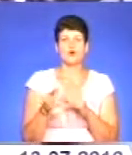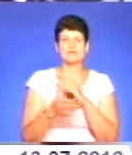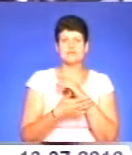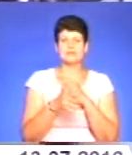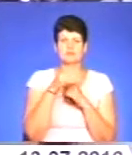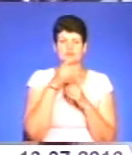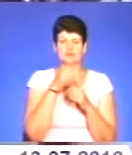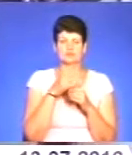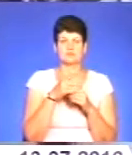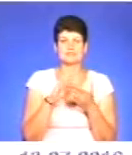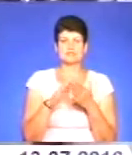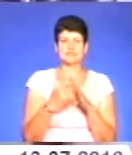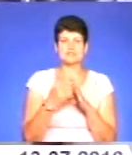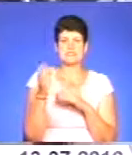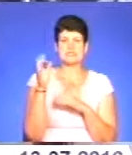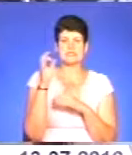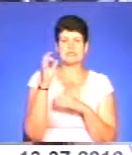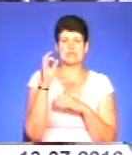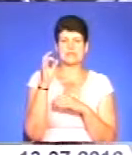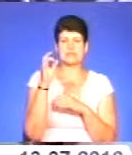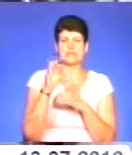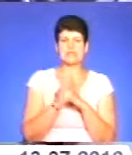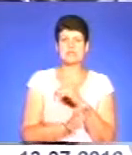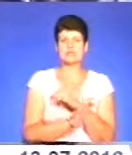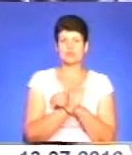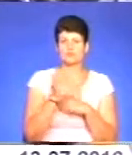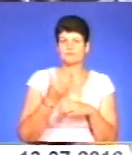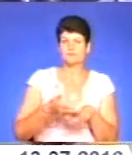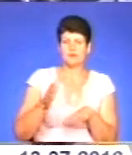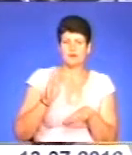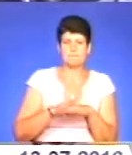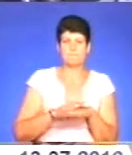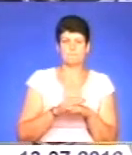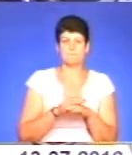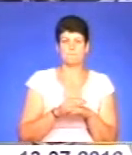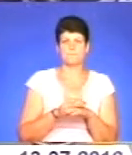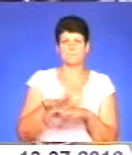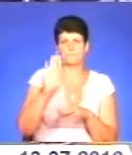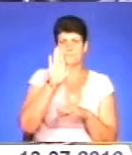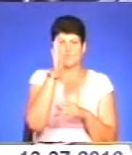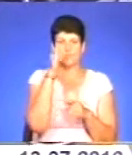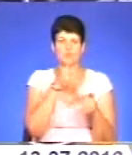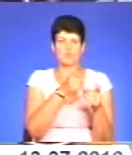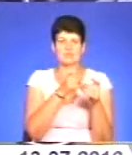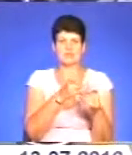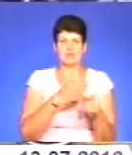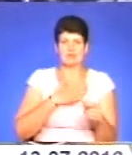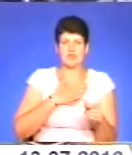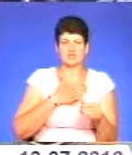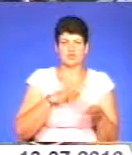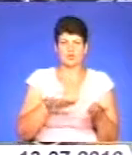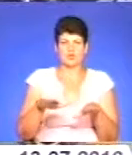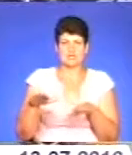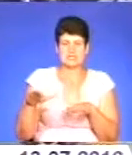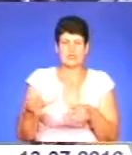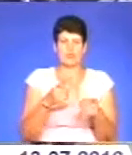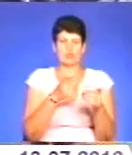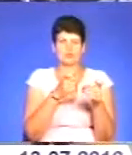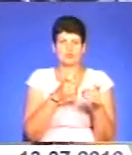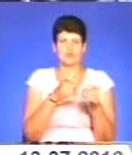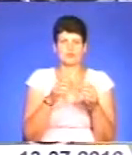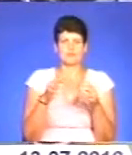сході ускладнилась. Бойовики із забороненої зброї обстрілюють наші позиції, обстрілюють сіру